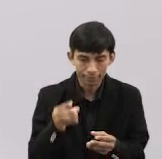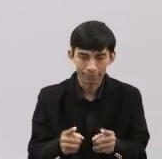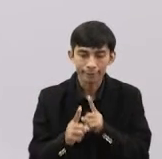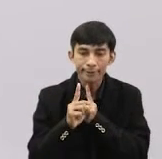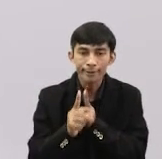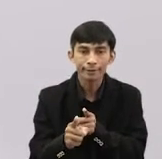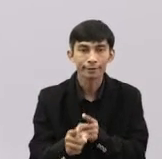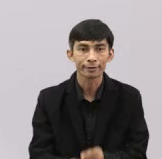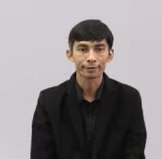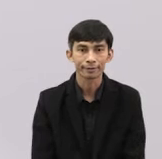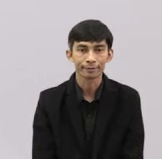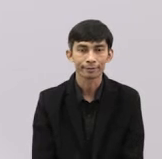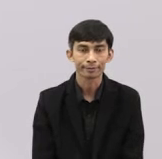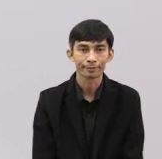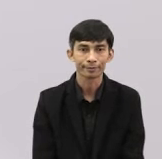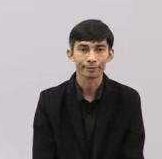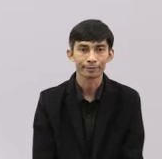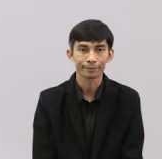á.